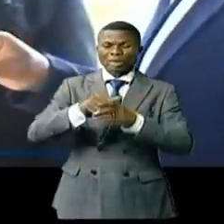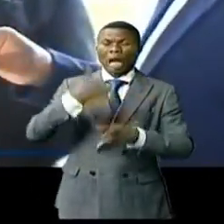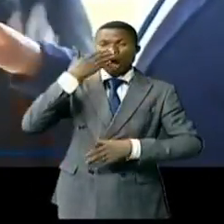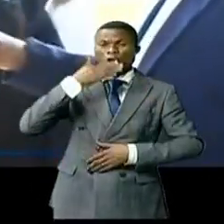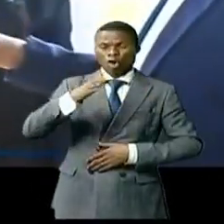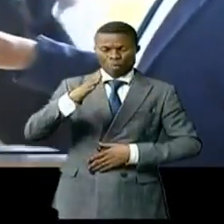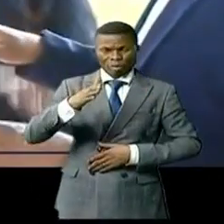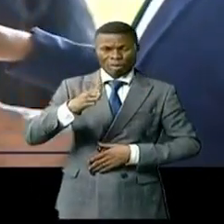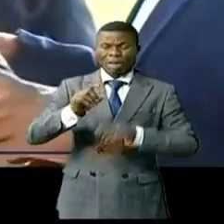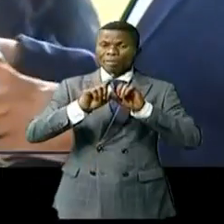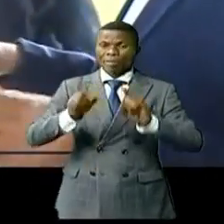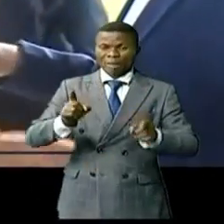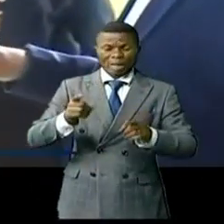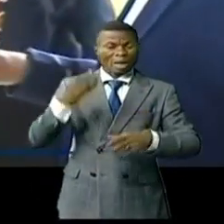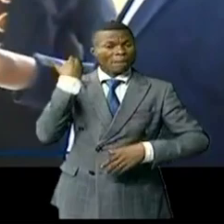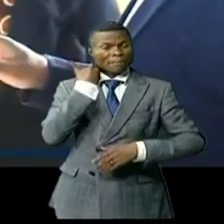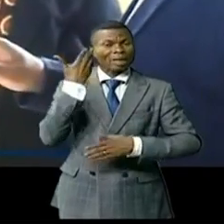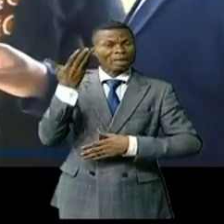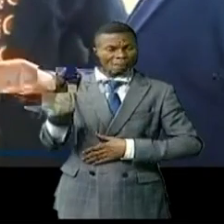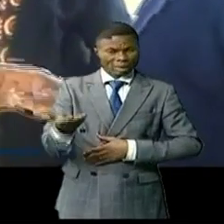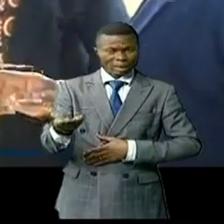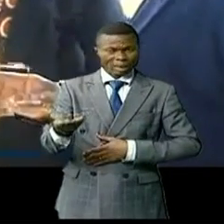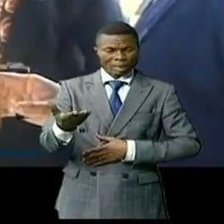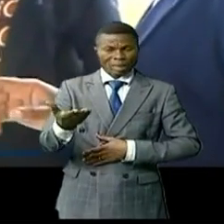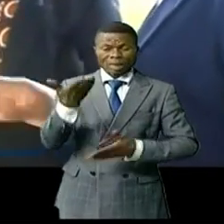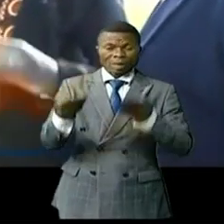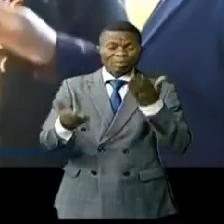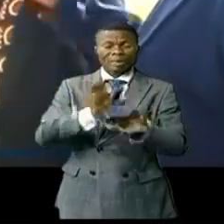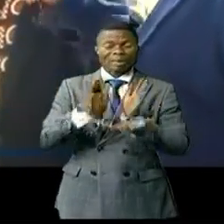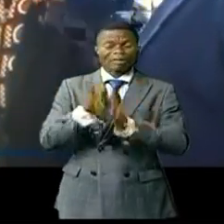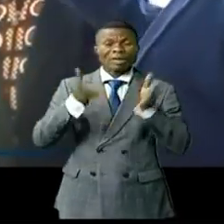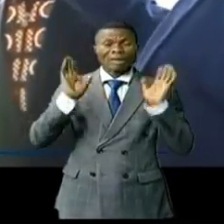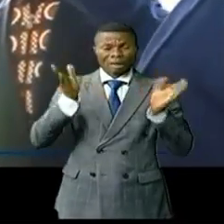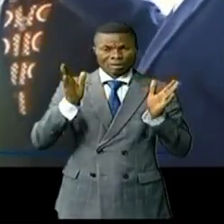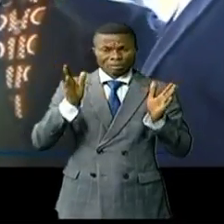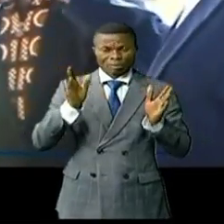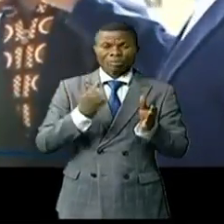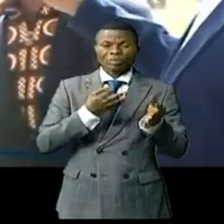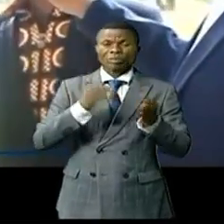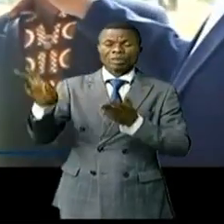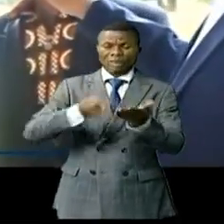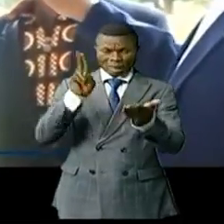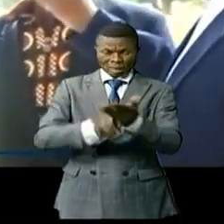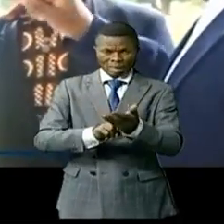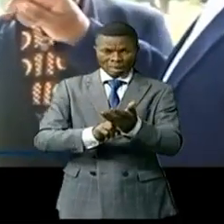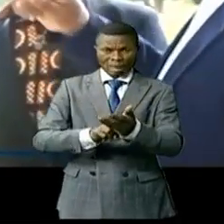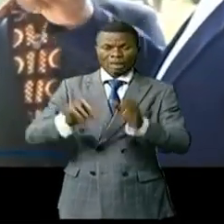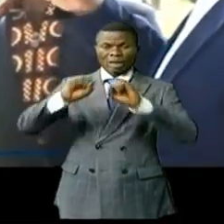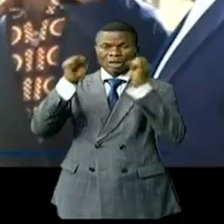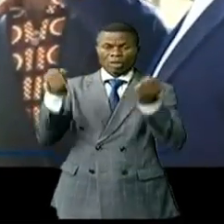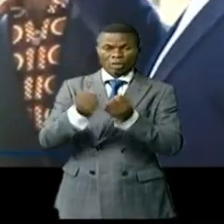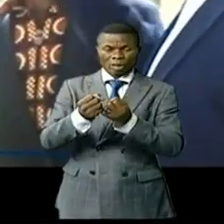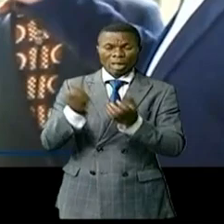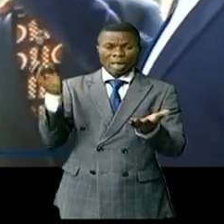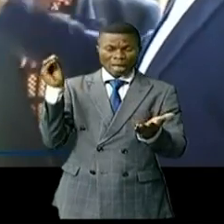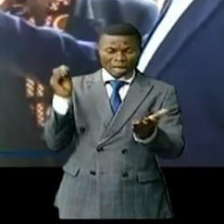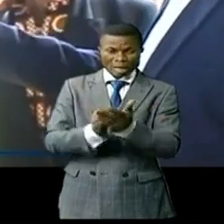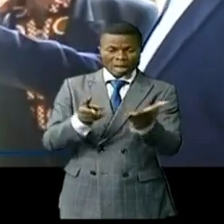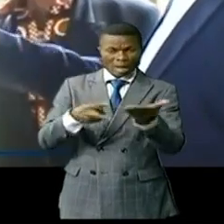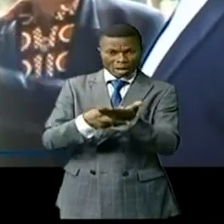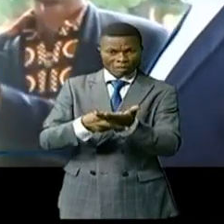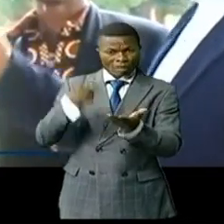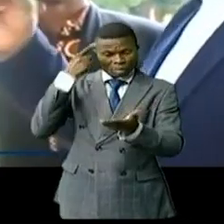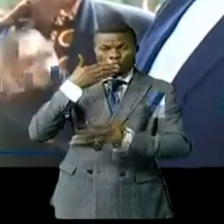période où nous sentons des épidémies et tout, ça peut être très dangereux. Mais je vais signer un accord avec eux. Chaque fois qu'ils vont sortir une facture pour